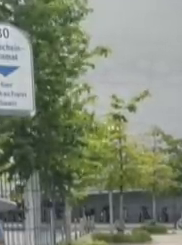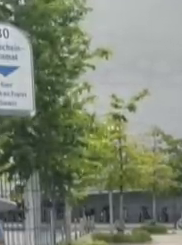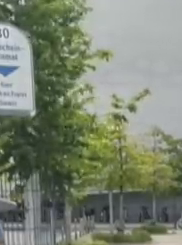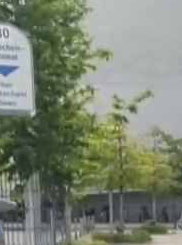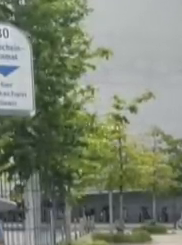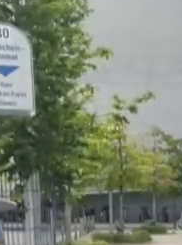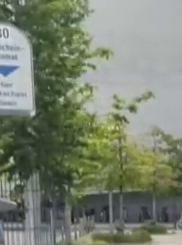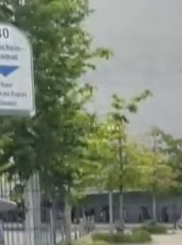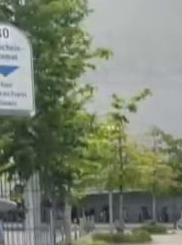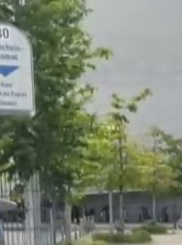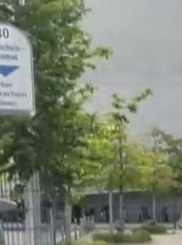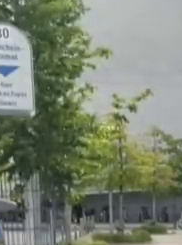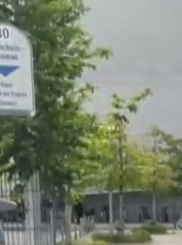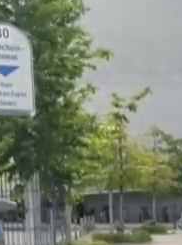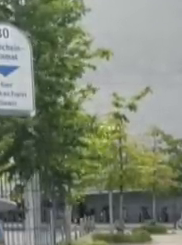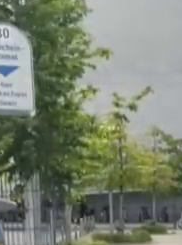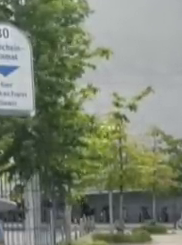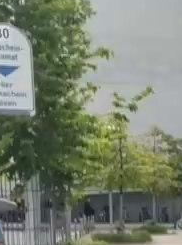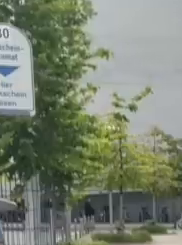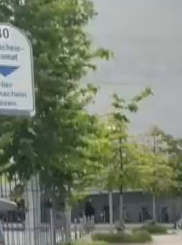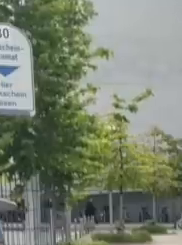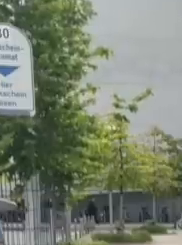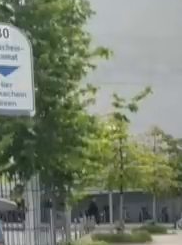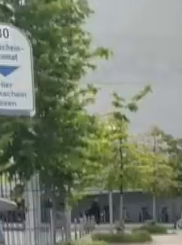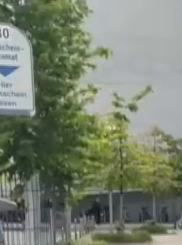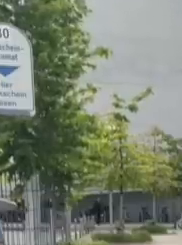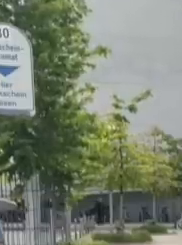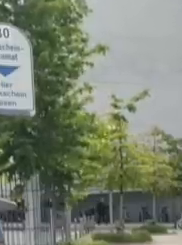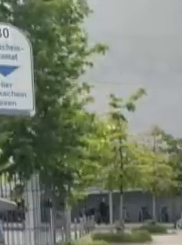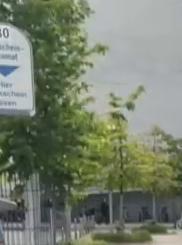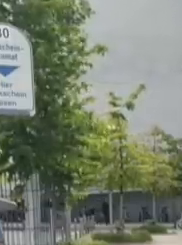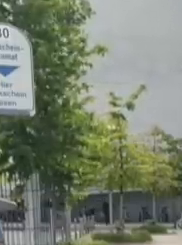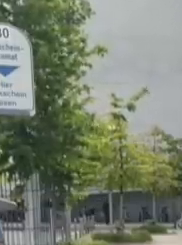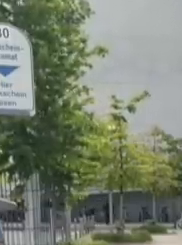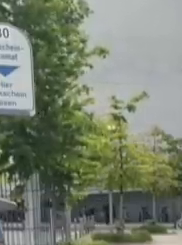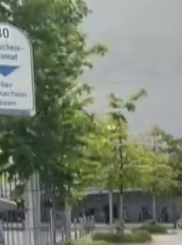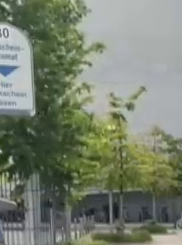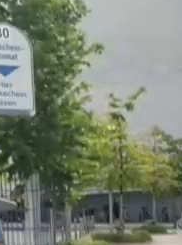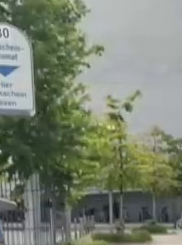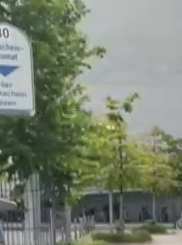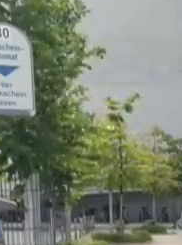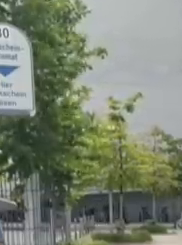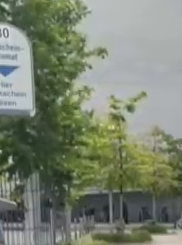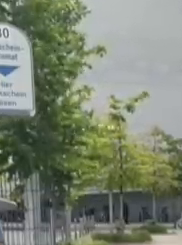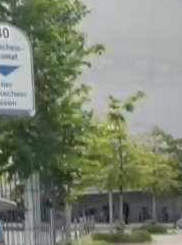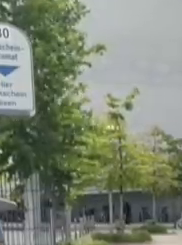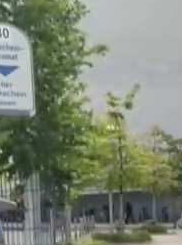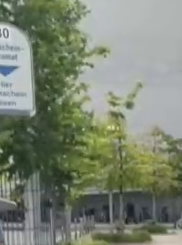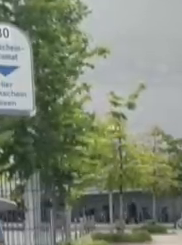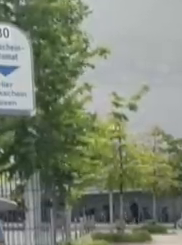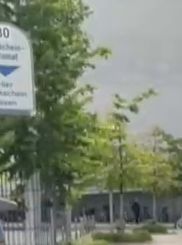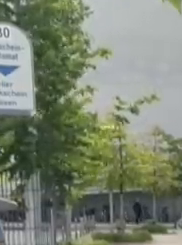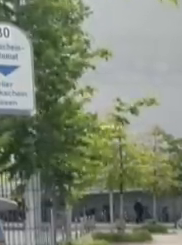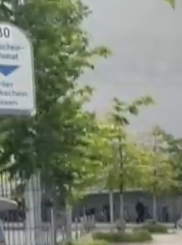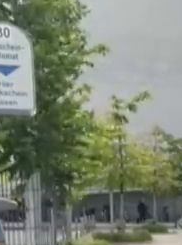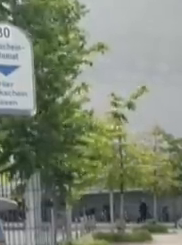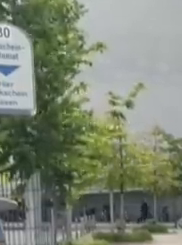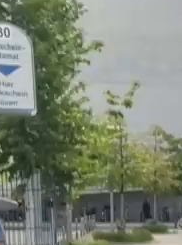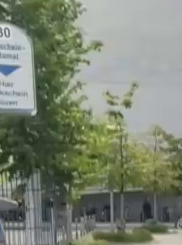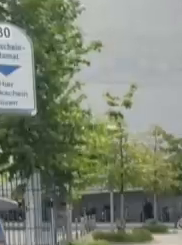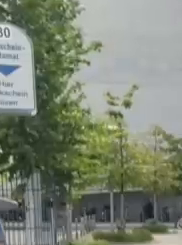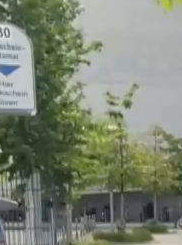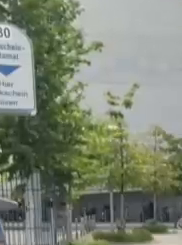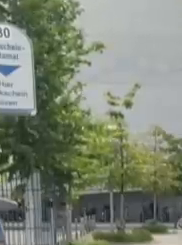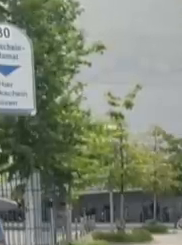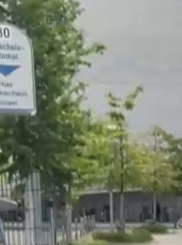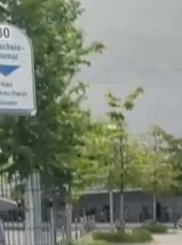Backstage-Eindruck habe ich ja noch zustande gebracht durch das Trennen des Kabels, Gott sei Dank. Das war's für heute, direkt aus dem Platz vor der